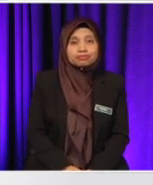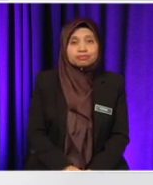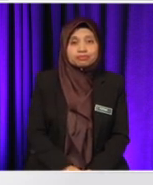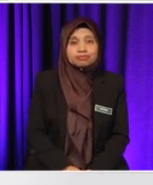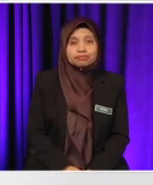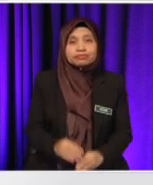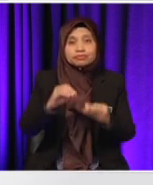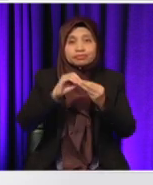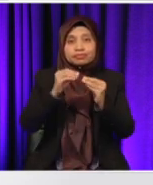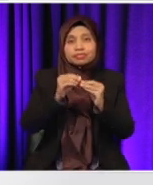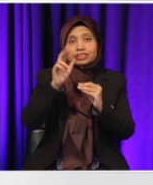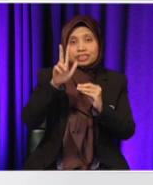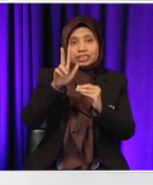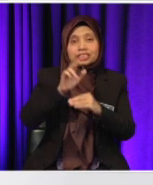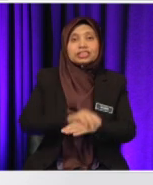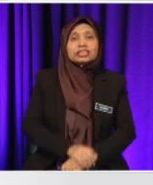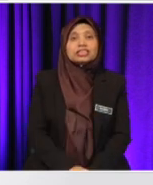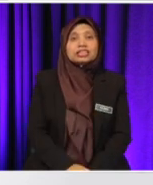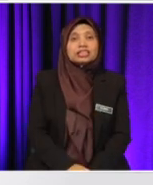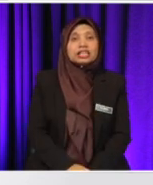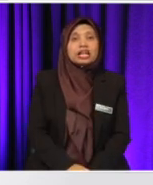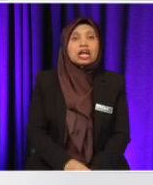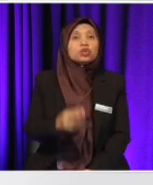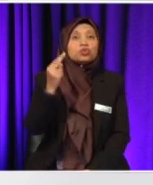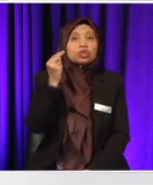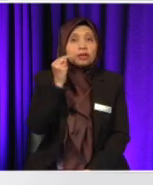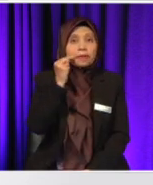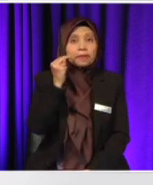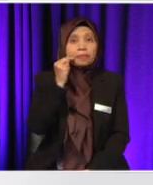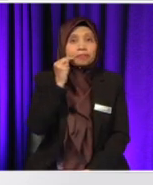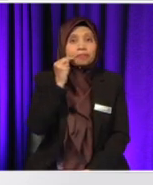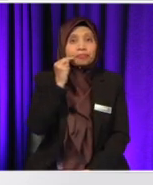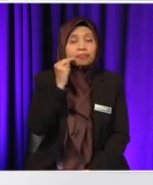oke yang ketiga adalah Nurul Mardiah Nazmi